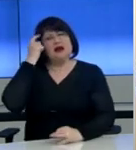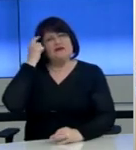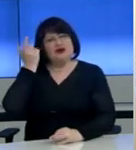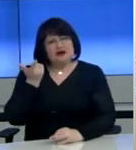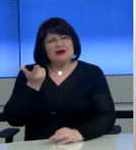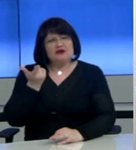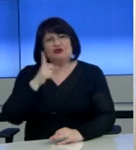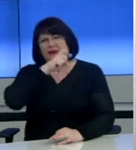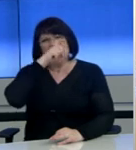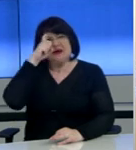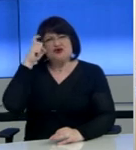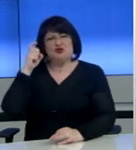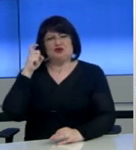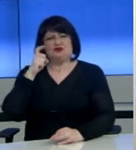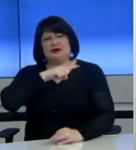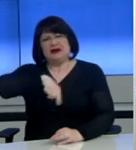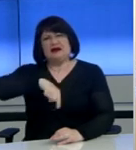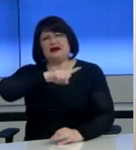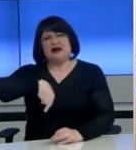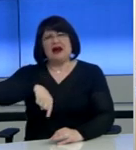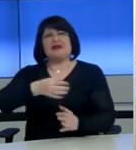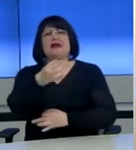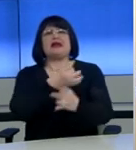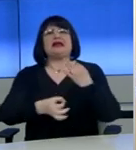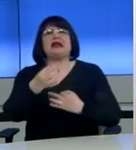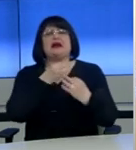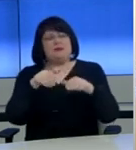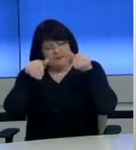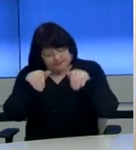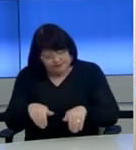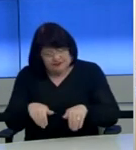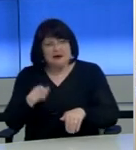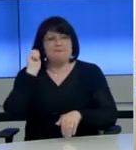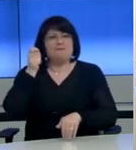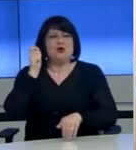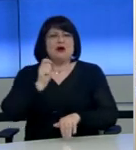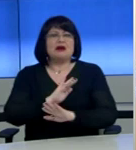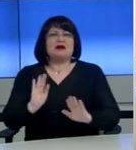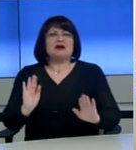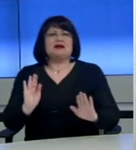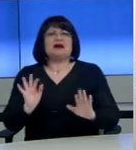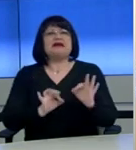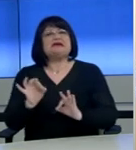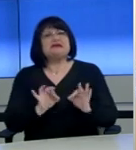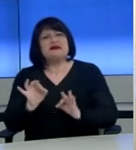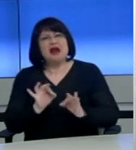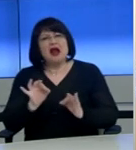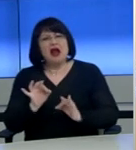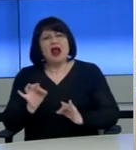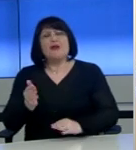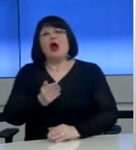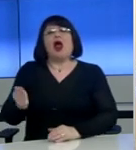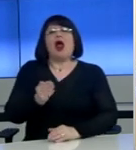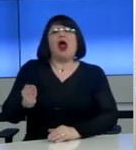ότι του είναι δύσκολο να έρχεται εδώ και να δηλώνει πολιτική υποταγή στους σχεδιασμούς της ακραίας